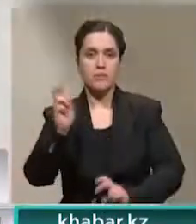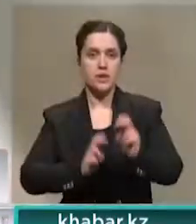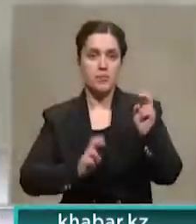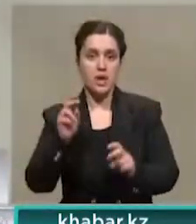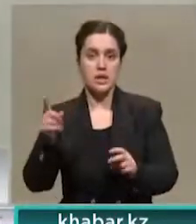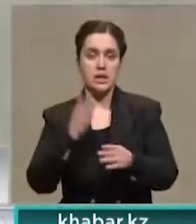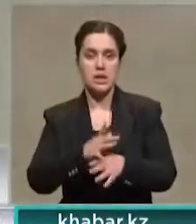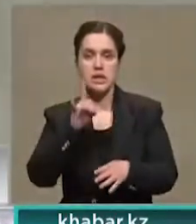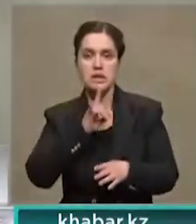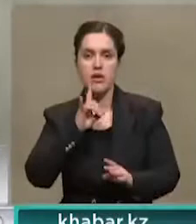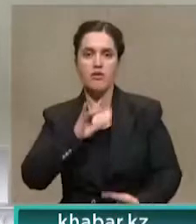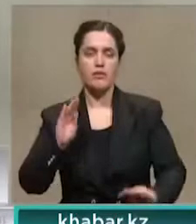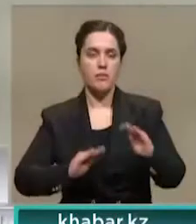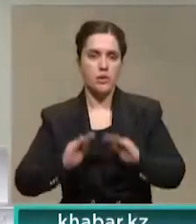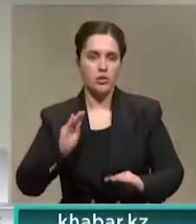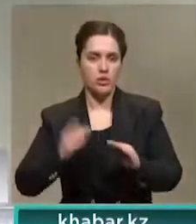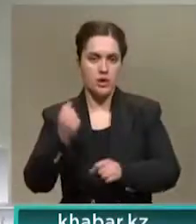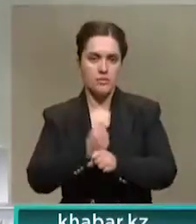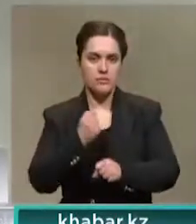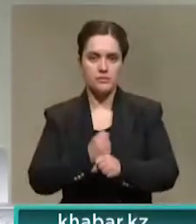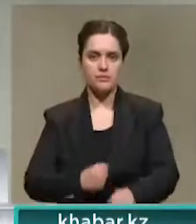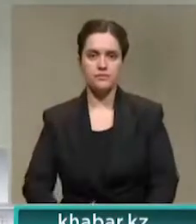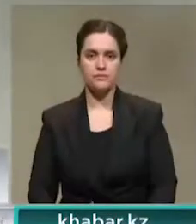находится предприятие, где содержатся нефтепродукты.